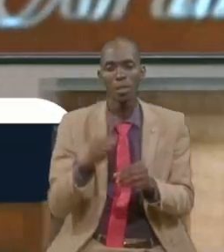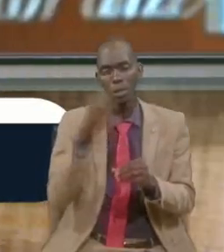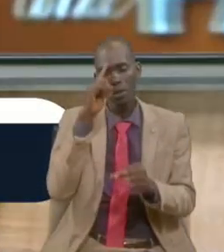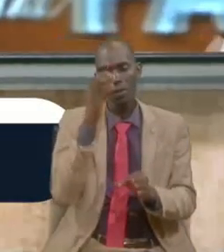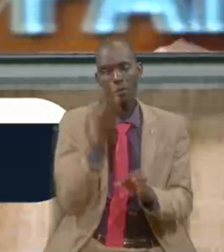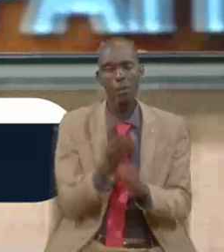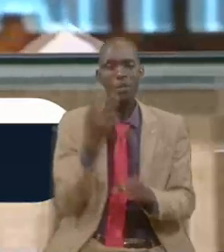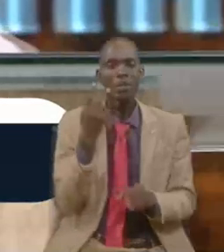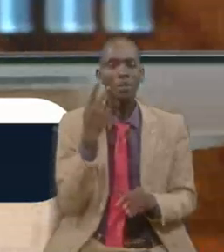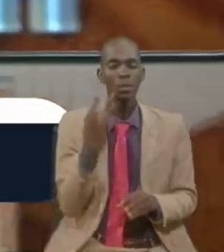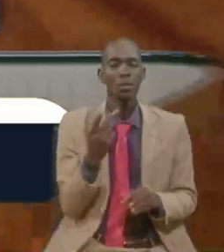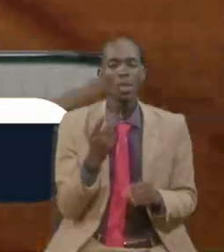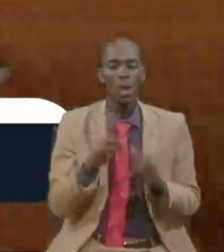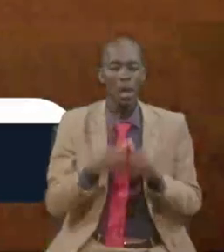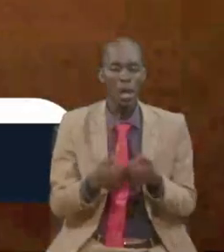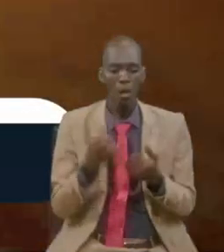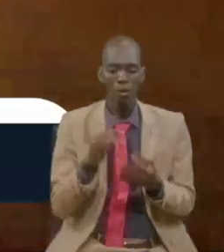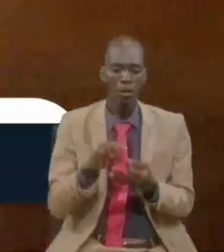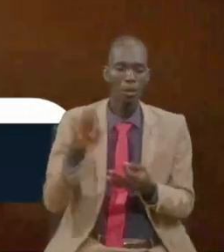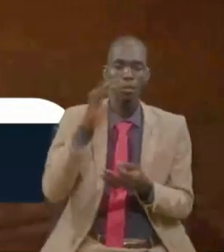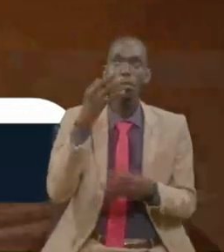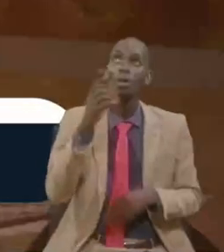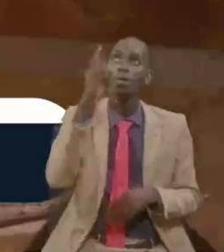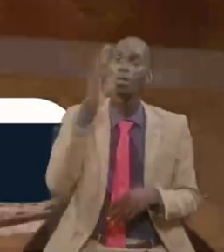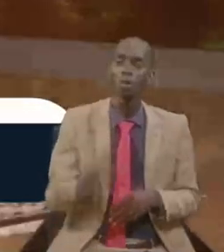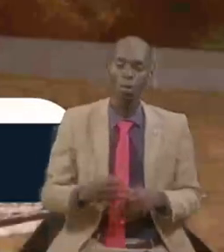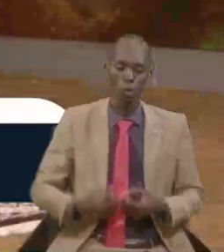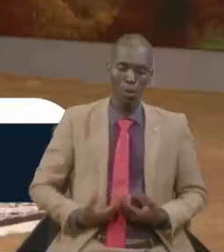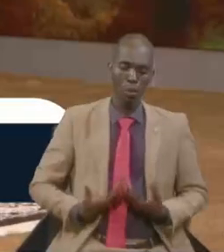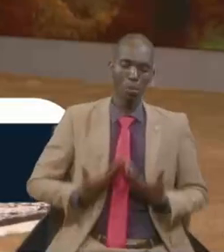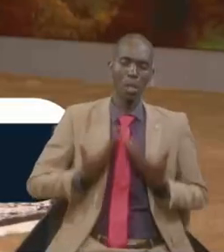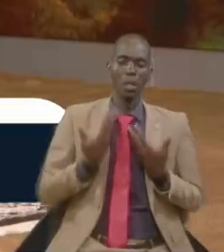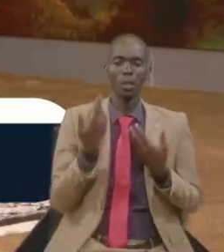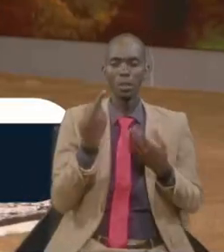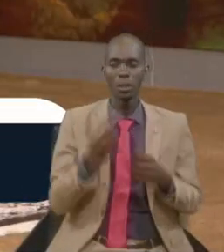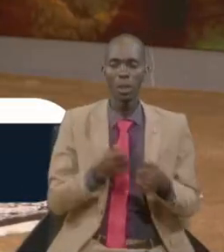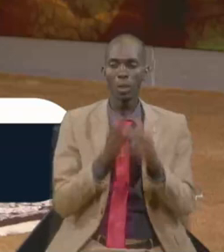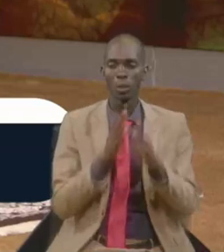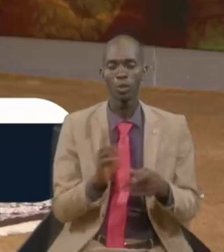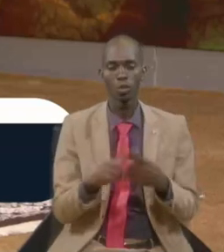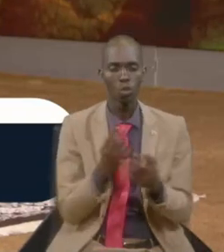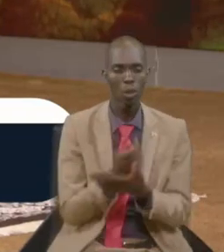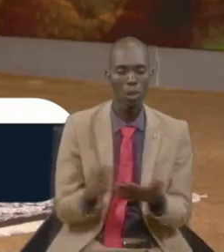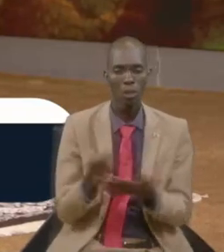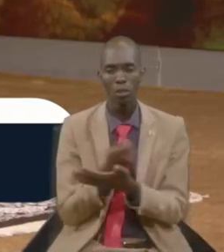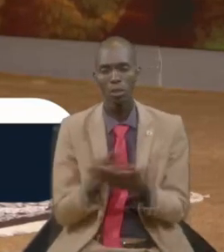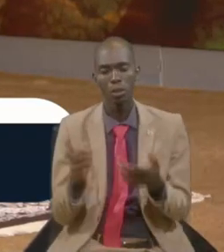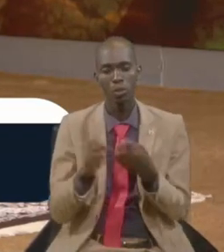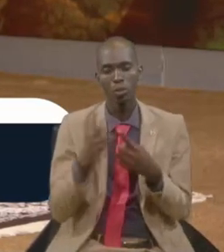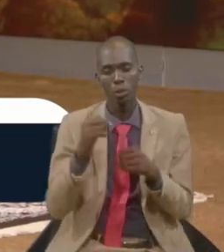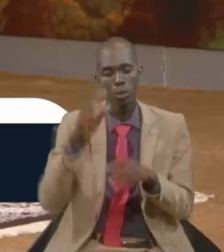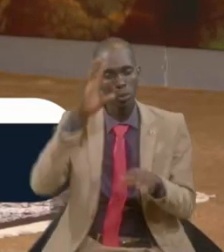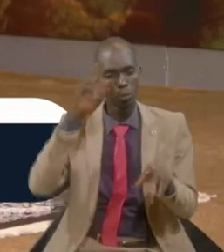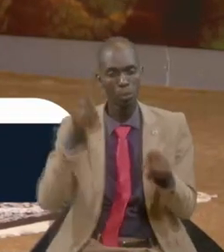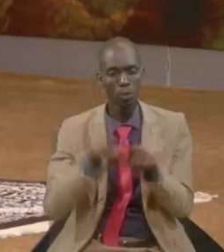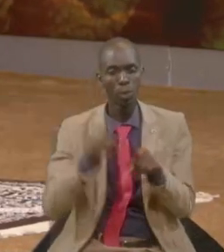foi. Voyons comment l'Esprit de Dieu inspirait l'apôtre à écrire aux frères, aux frères.